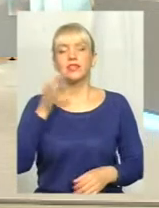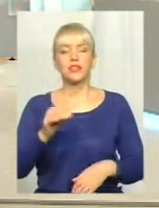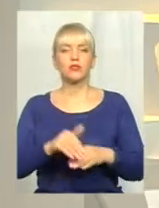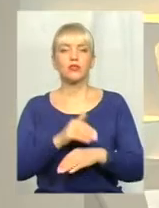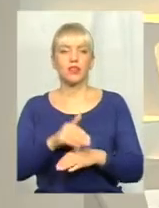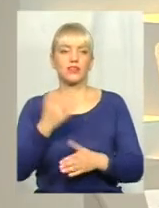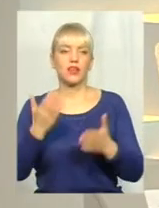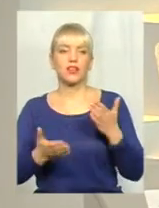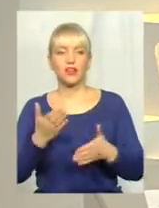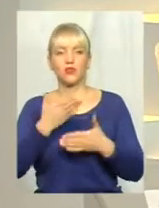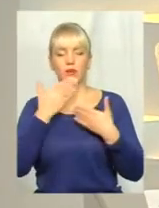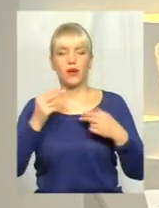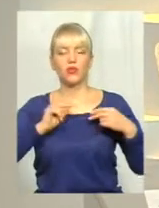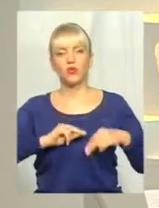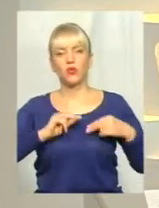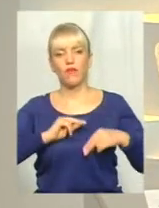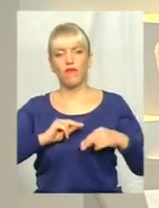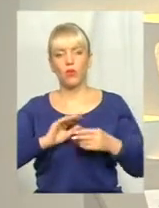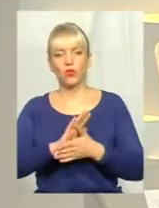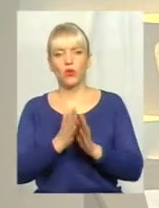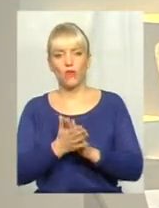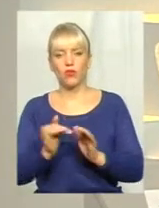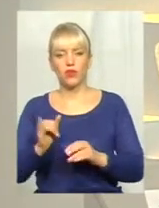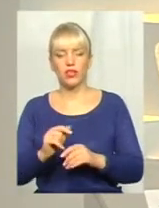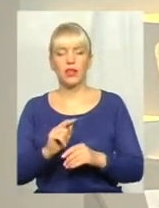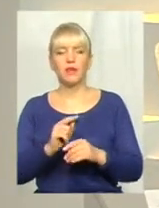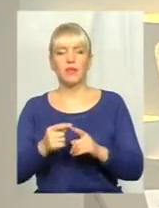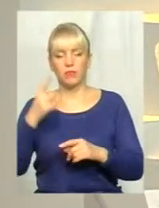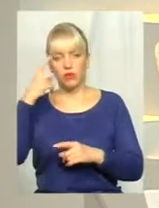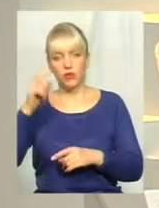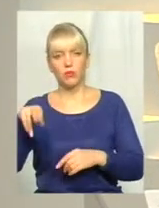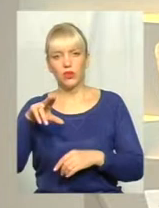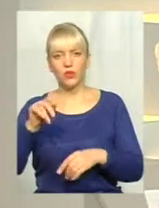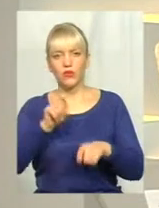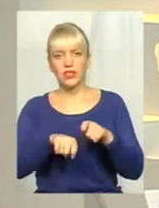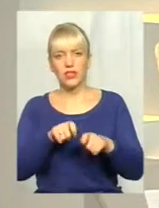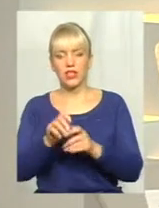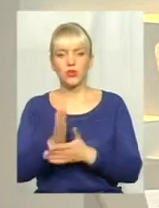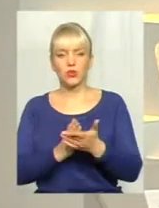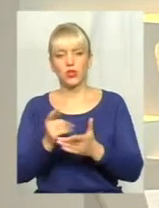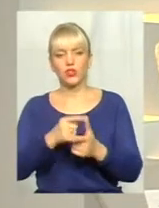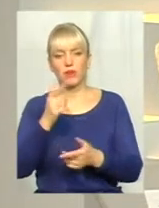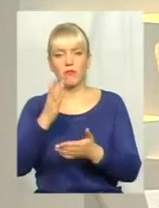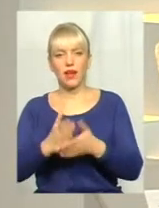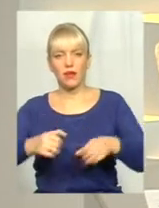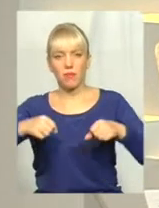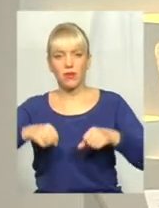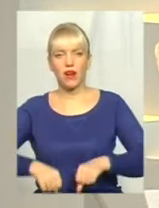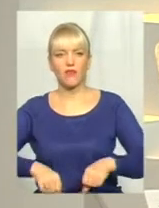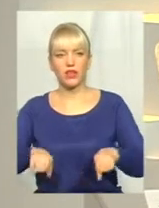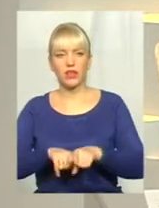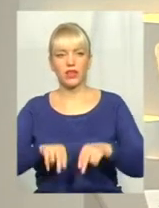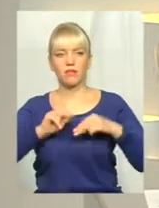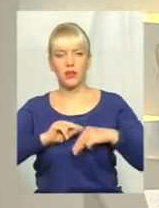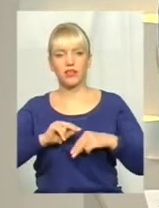якщо немає трудового договору та повідомлення про це до органів Державної фіскальної служби, чи має право такий